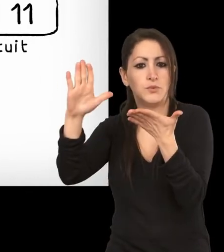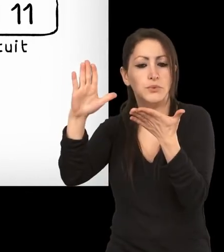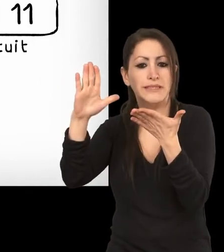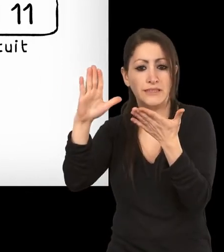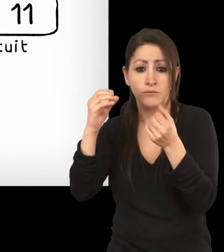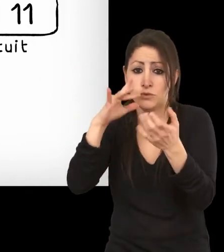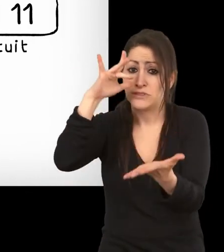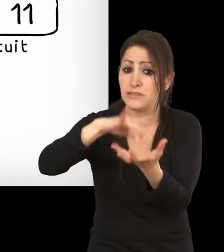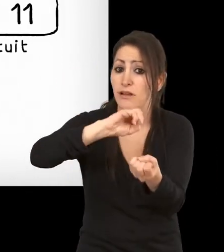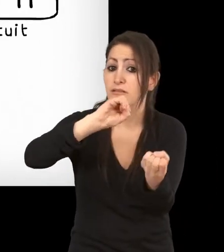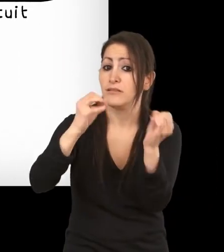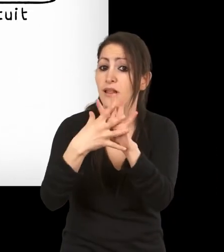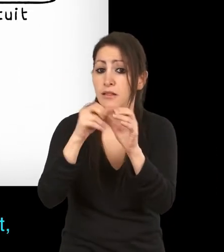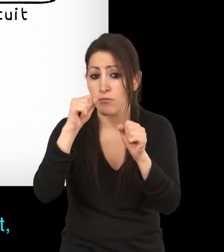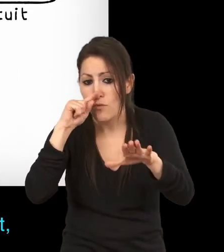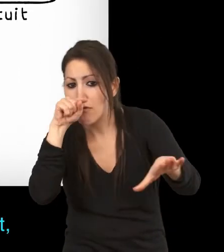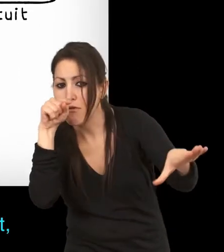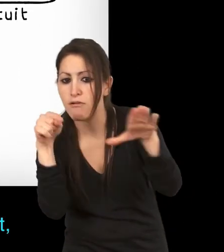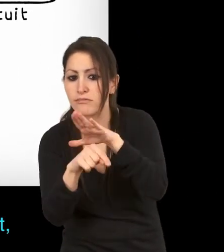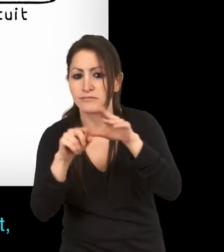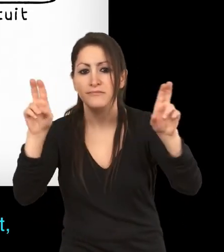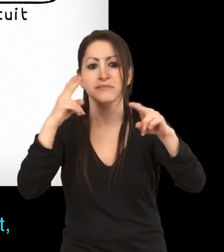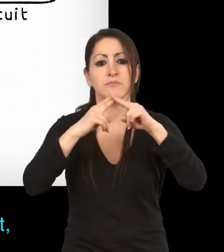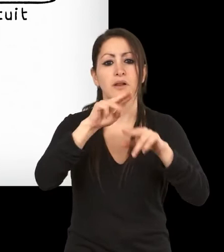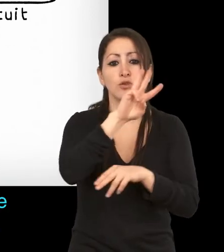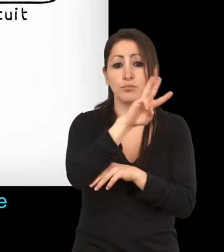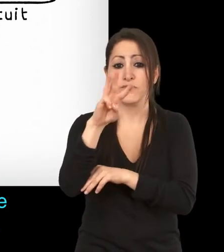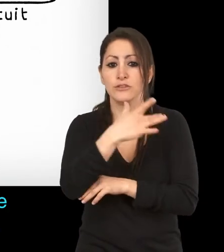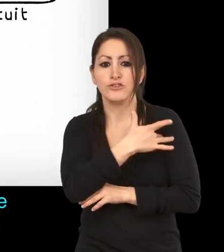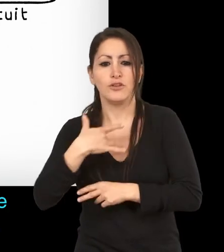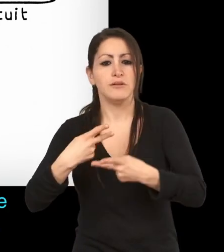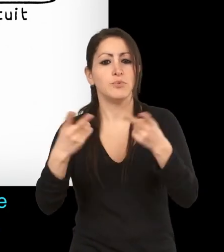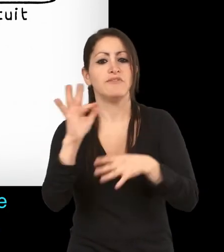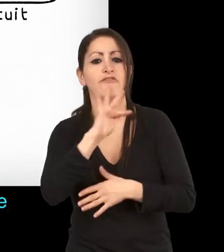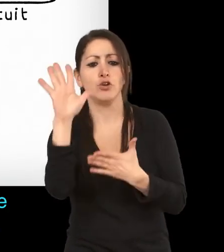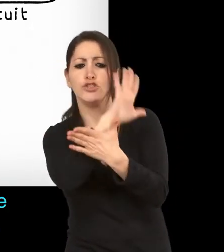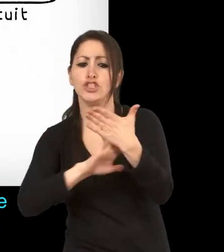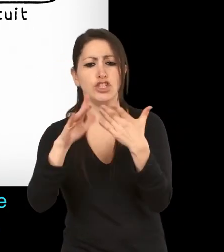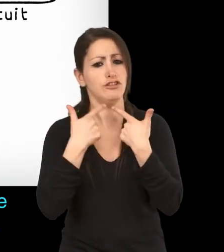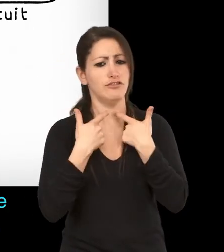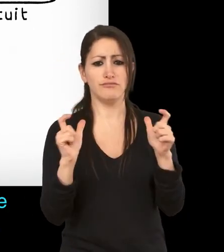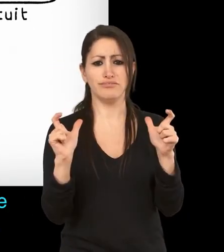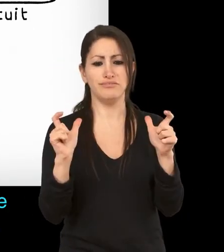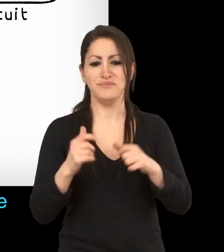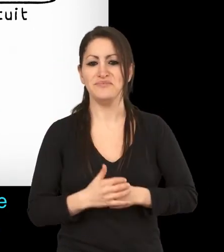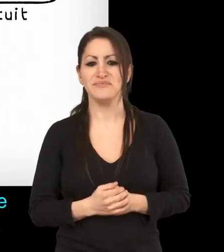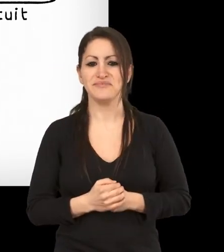11, numéro anonyme et gratuit. Pour plus d'informations sur Internet, rendez-vous sur l'espace accessible du site de Santé publique France.